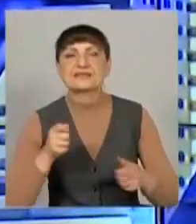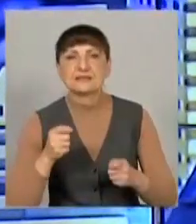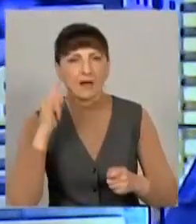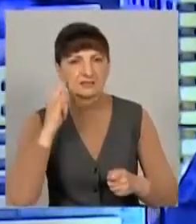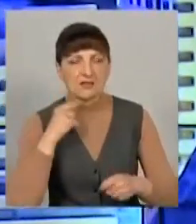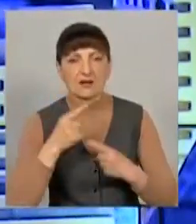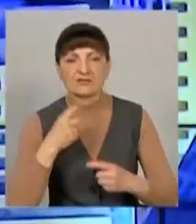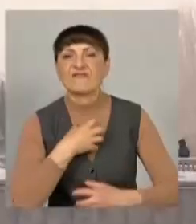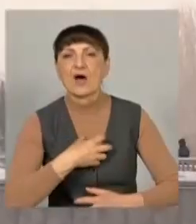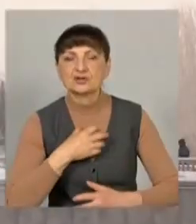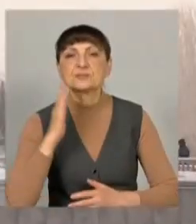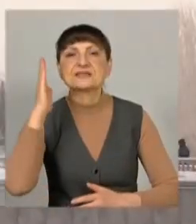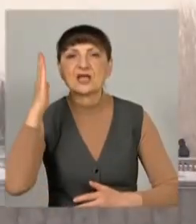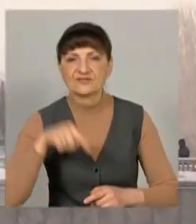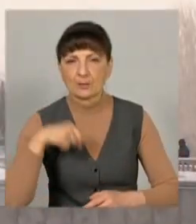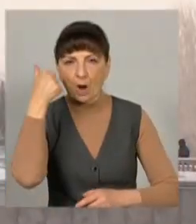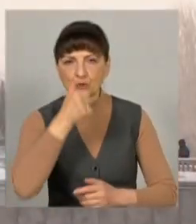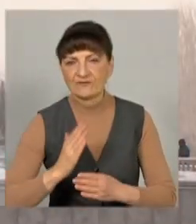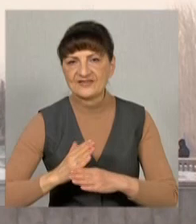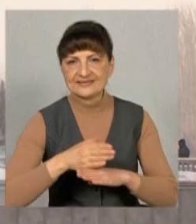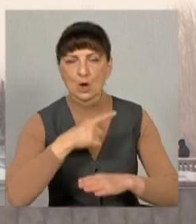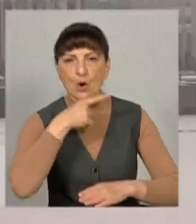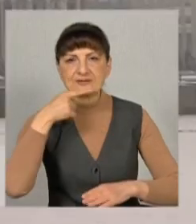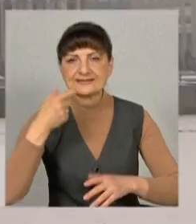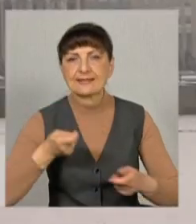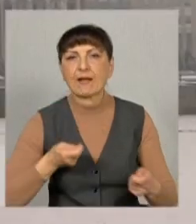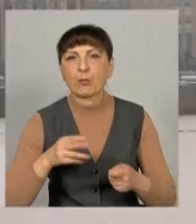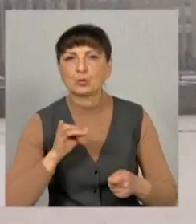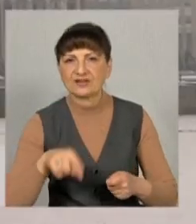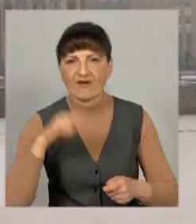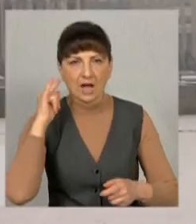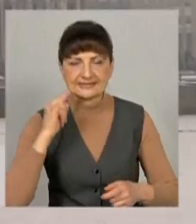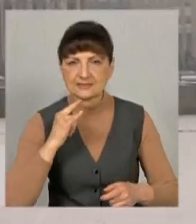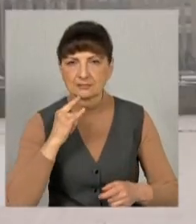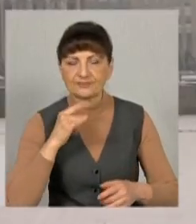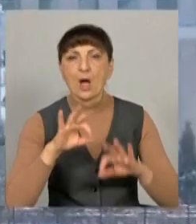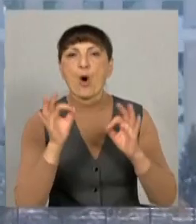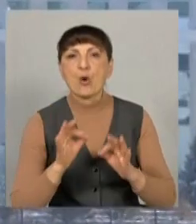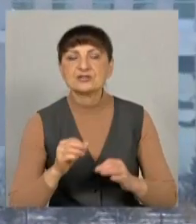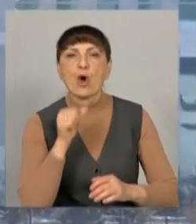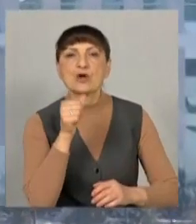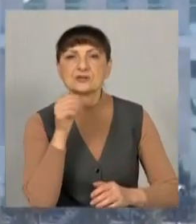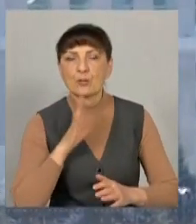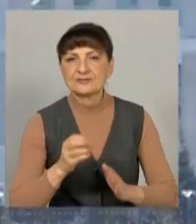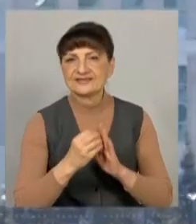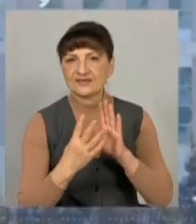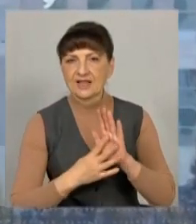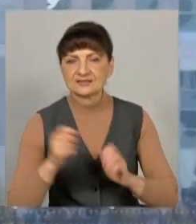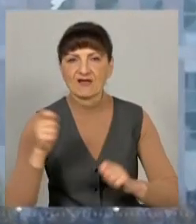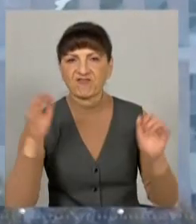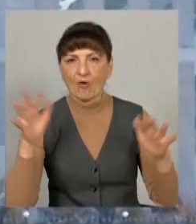отметил важность предстоящего в этом году визита российского лидера Владимира Путина в Казахстан. Осенью в Кустанае пройдет 19-й